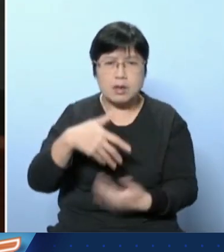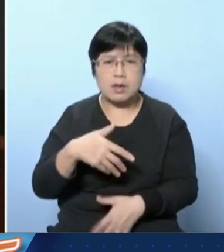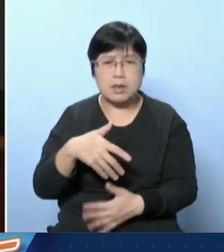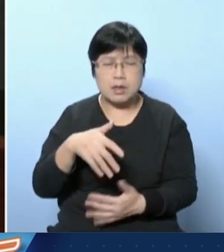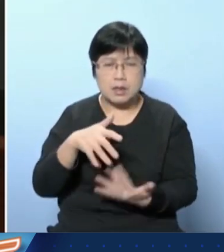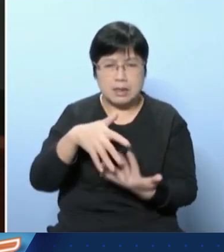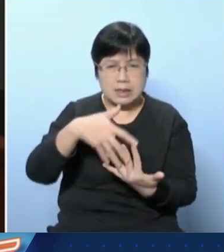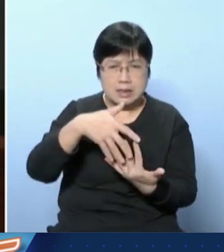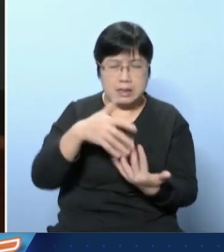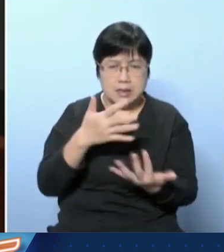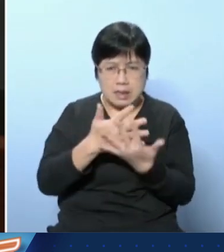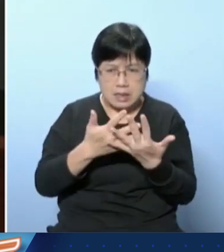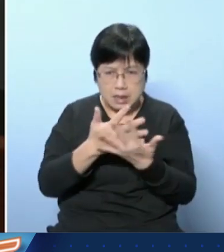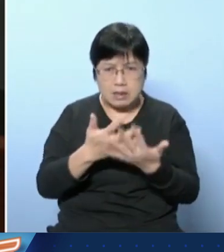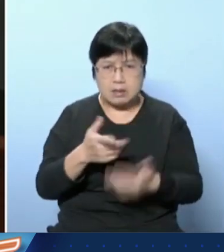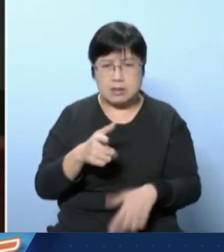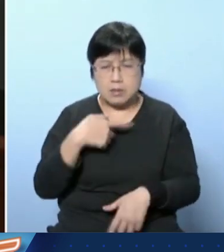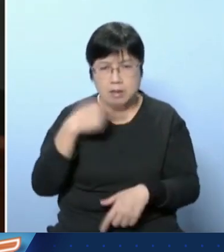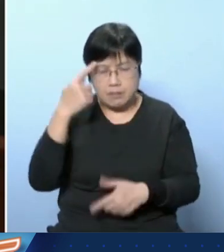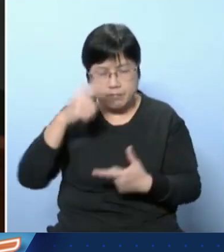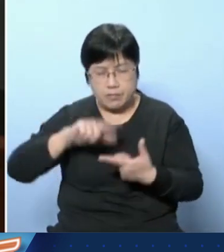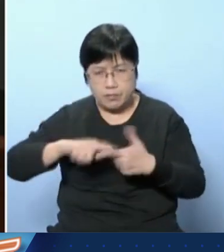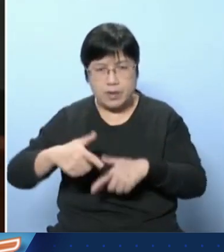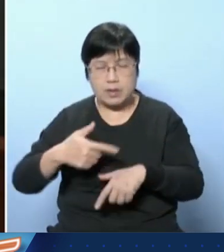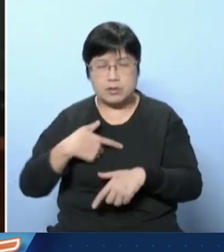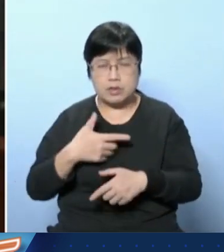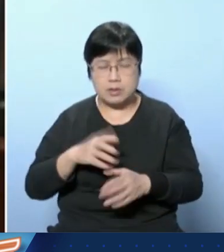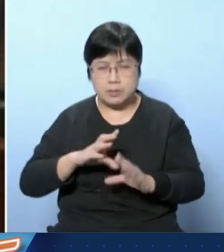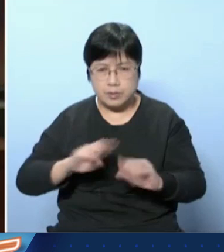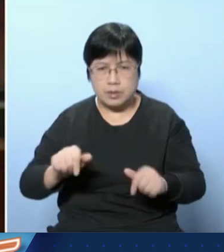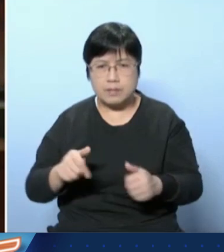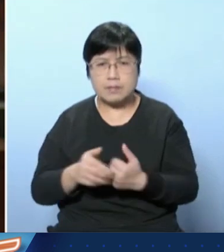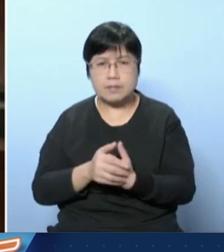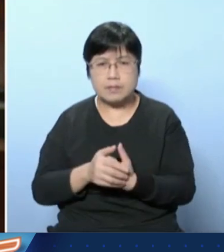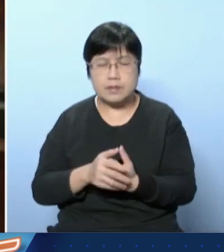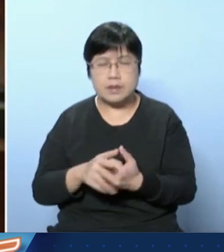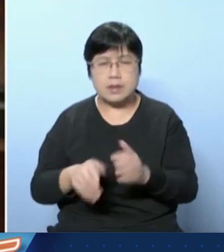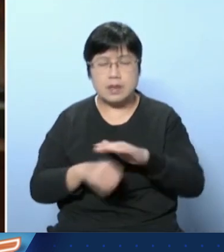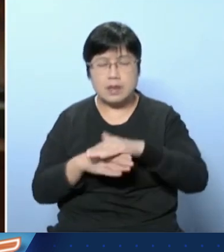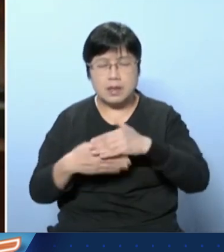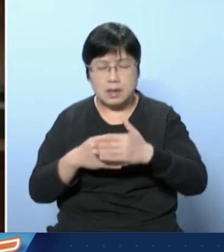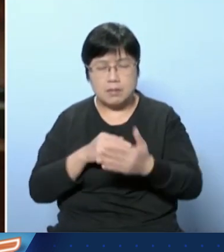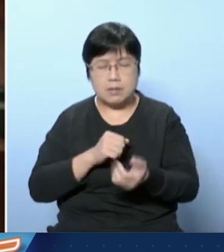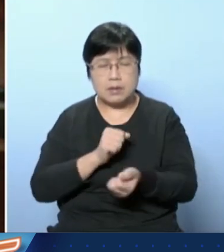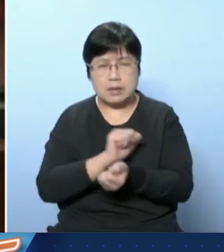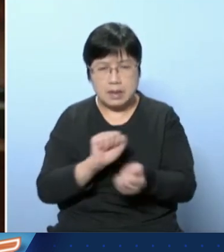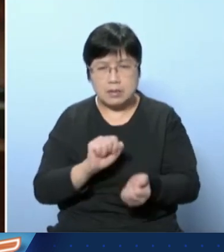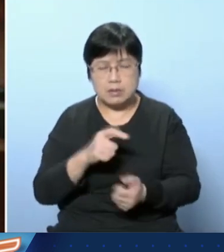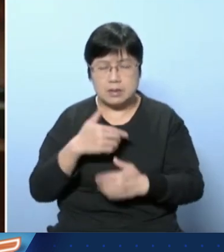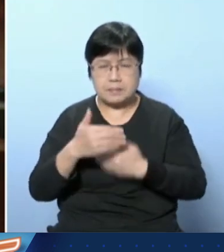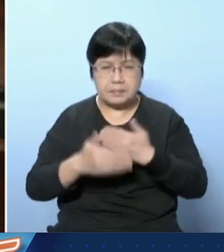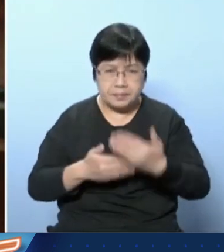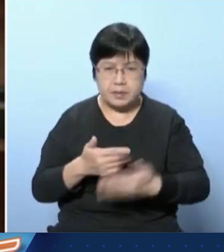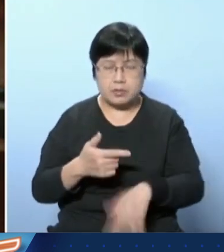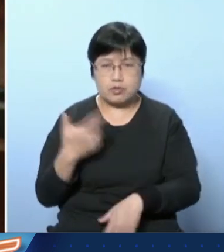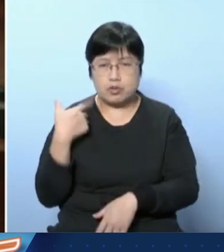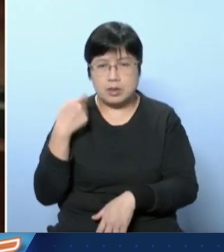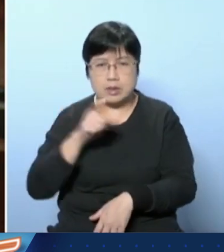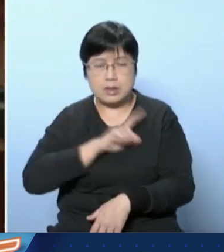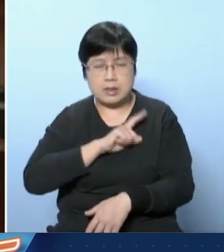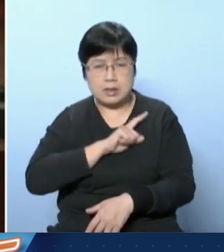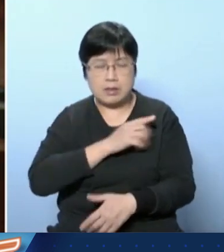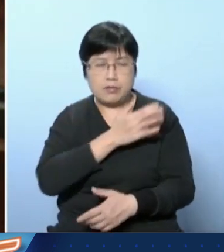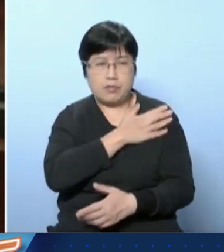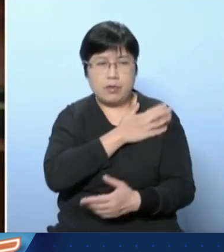間咧點樣好好去處理。主席，解決劏房問題咧，真係一步一腳印嘅。所以咧，最近咧，我自己擔任咧2021年